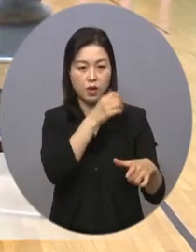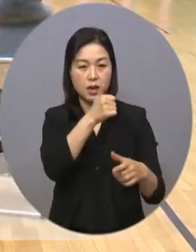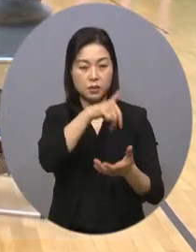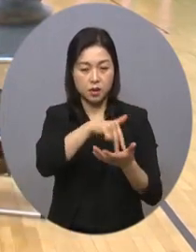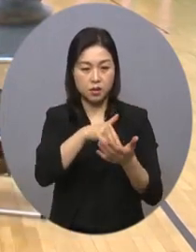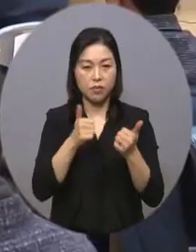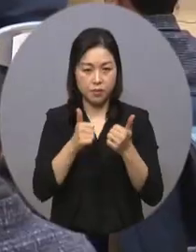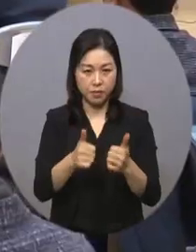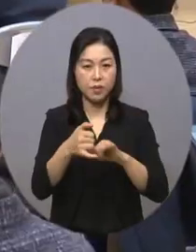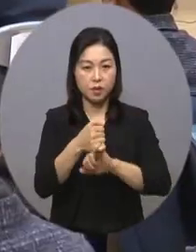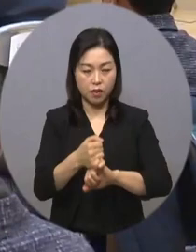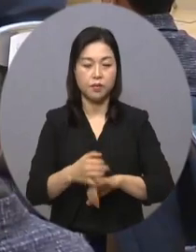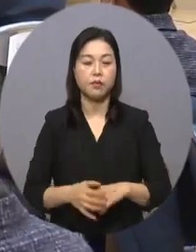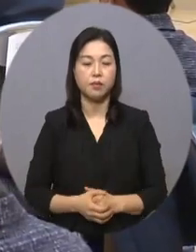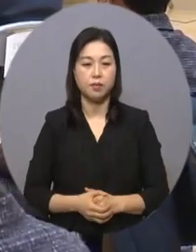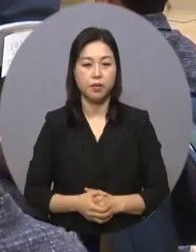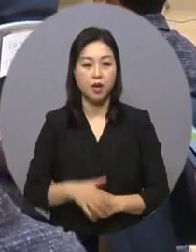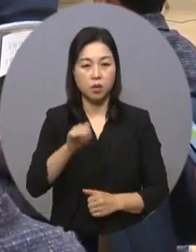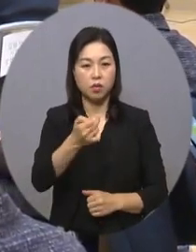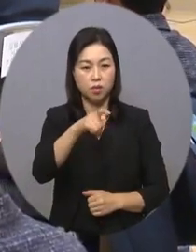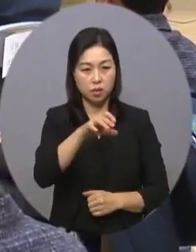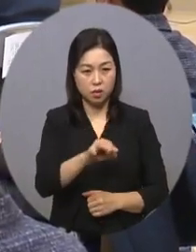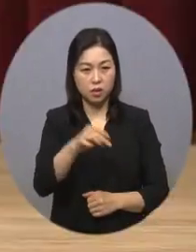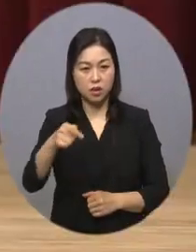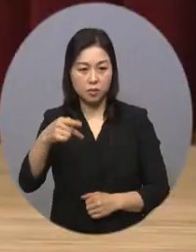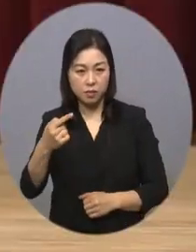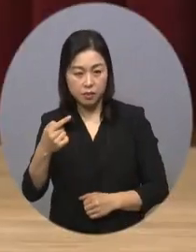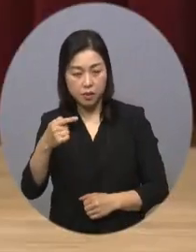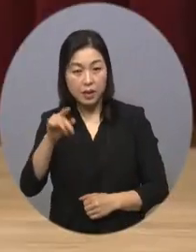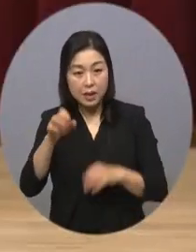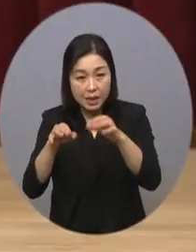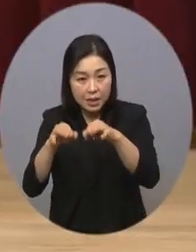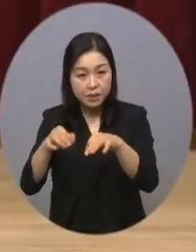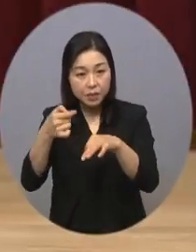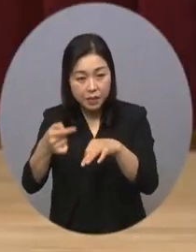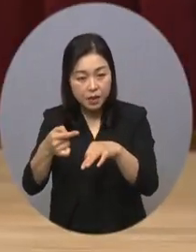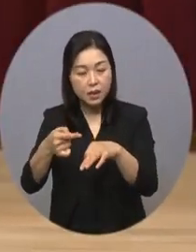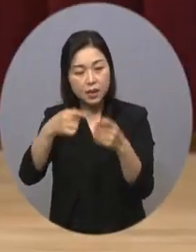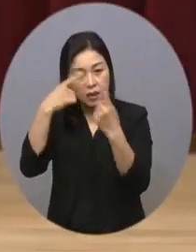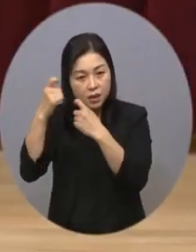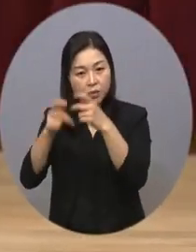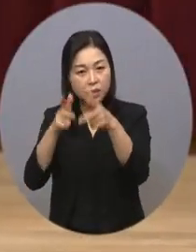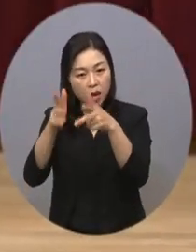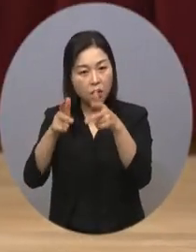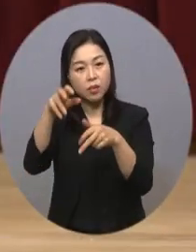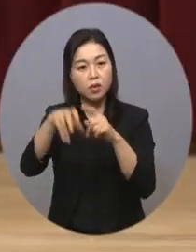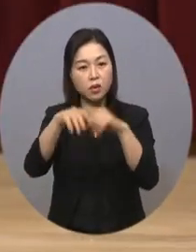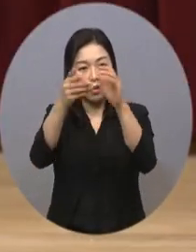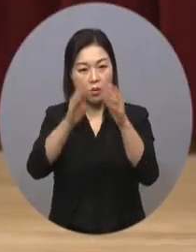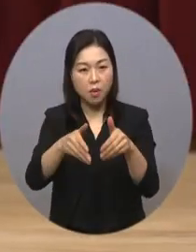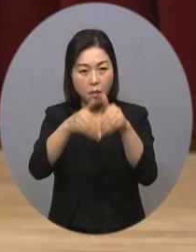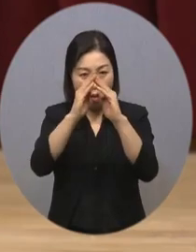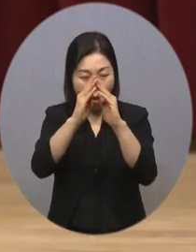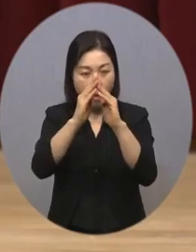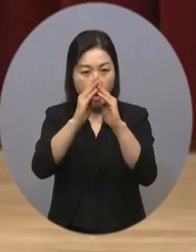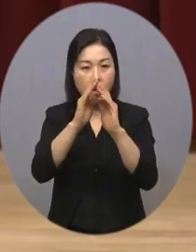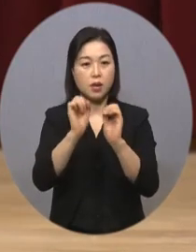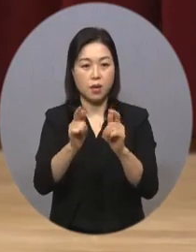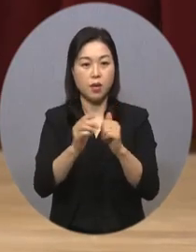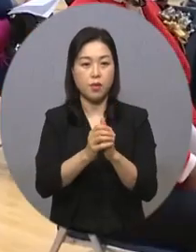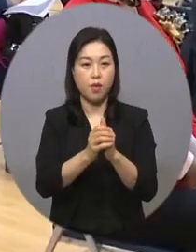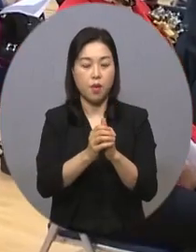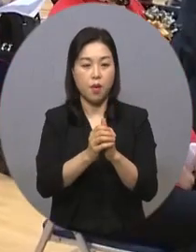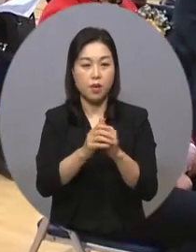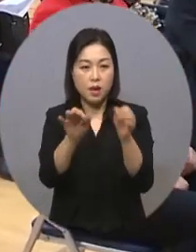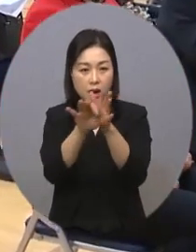최선을 다하겠습니다. 고흥군과 김일 기념사업회는 동상 제막식을 계기로 잊혀져가는 프로